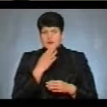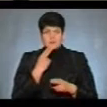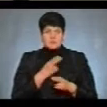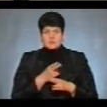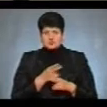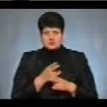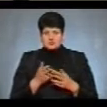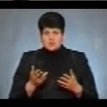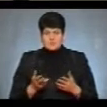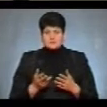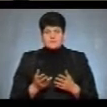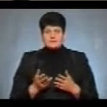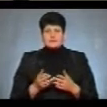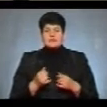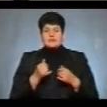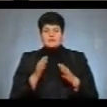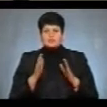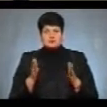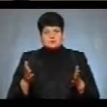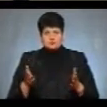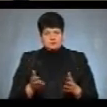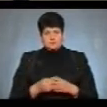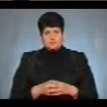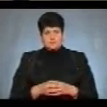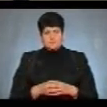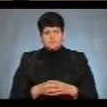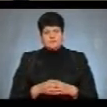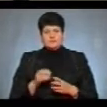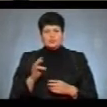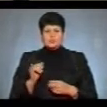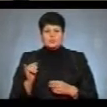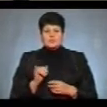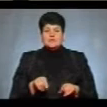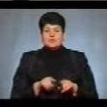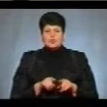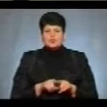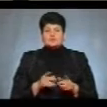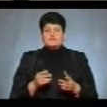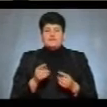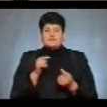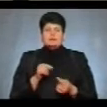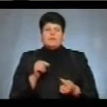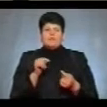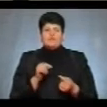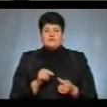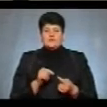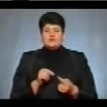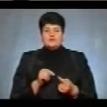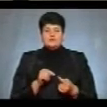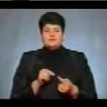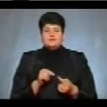перешкоджання як такого. І не може бути. От. Ну і також, відповідно, досить